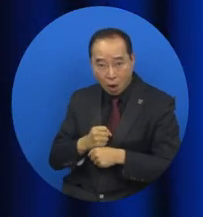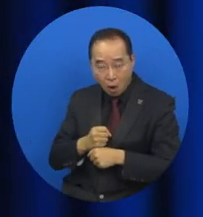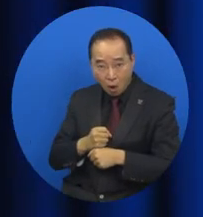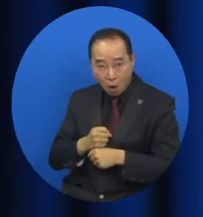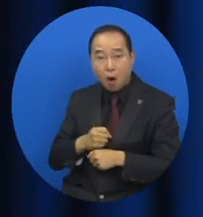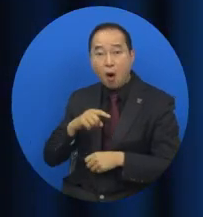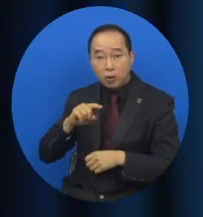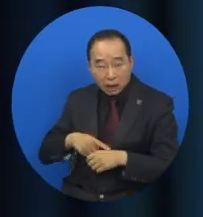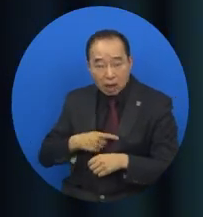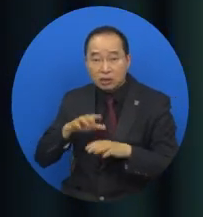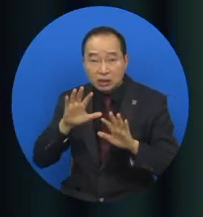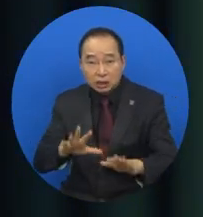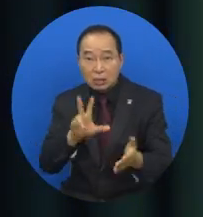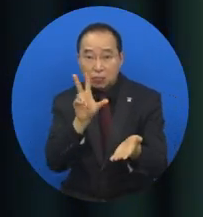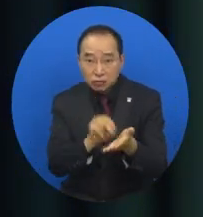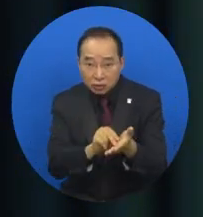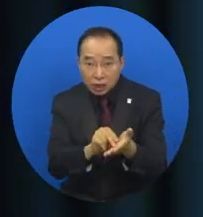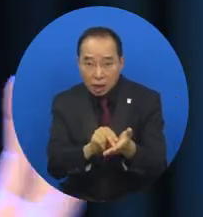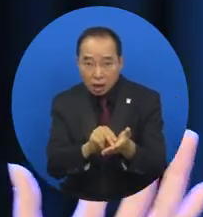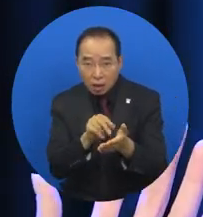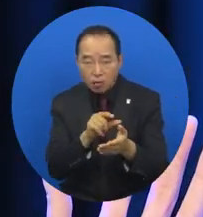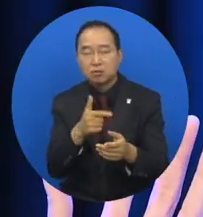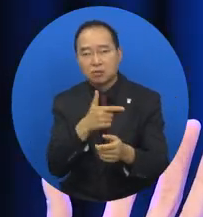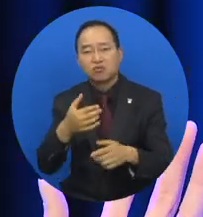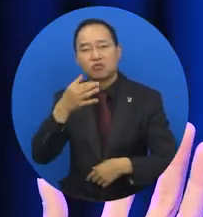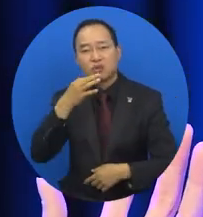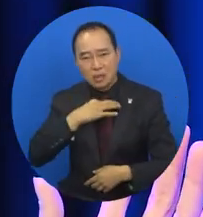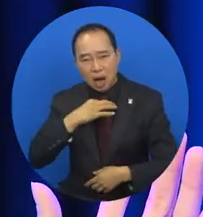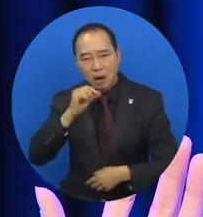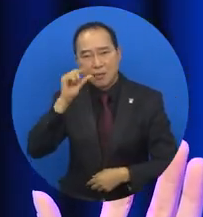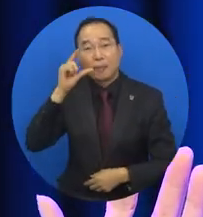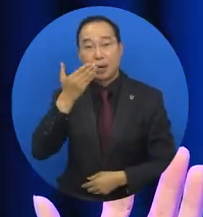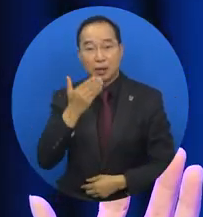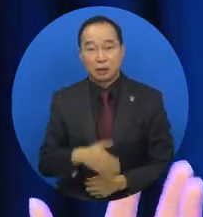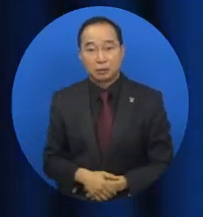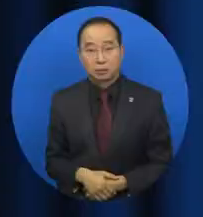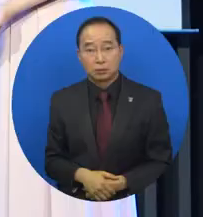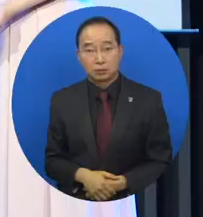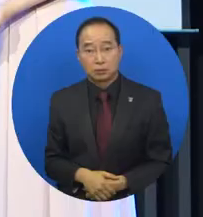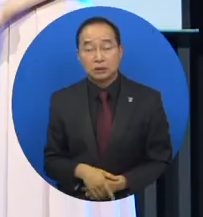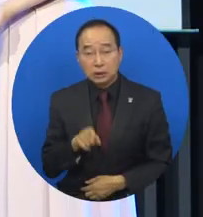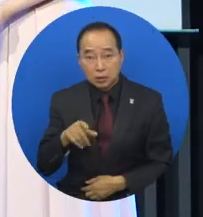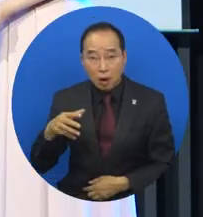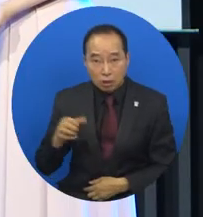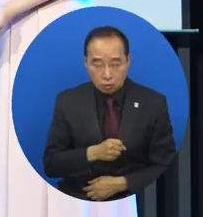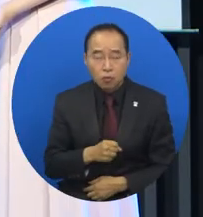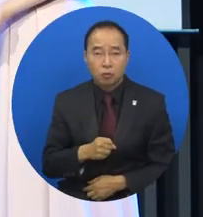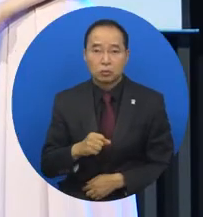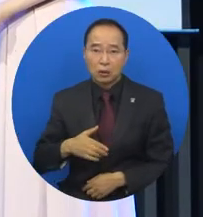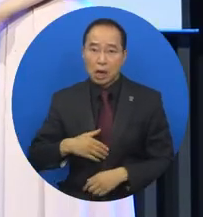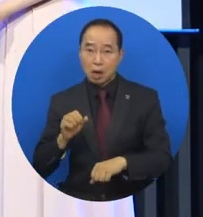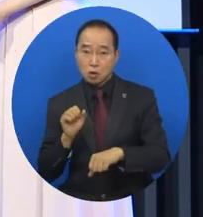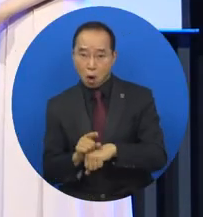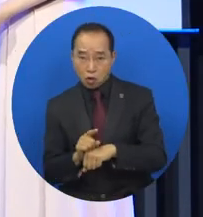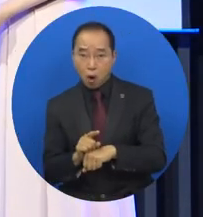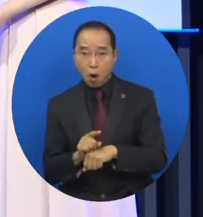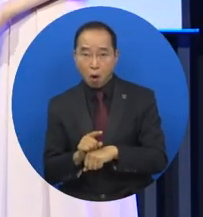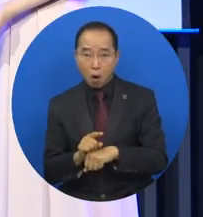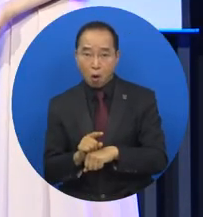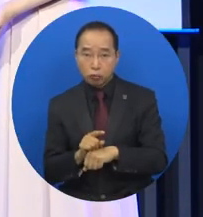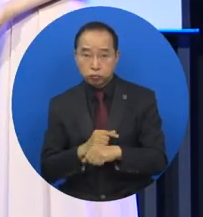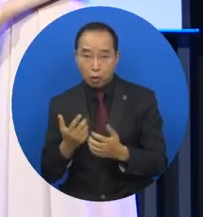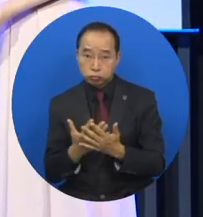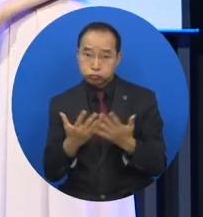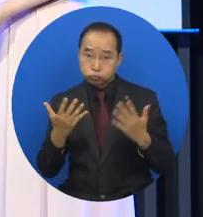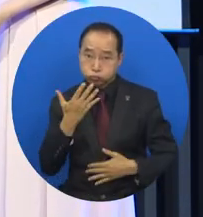인해서 지금 가지고 있는 이 이슈가 오히려 더 장점화된다는 것을 의미한다고 볼수 있겠습니다. 그렇기 때문에 표현 예술을